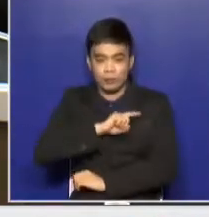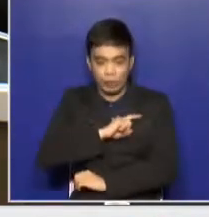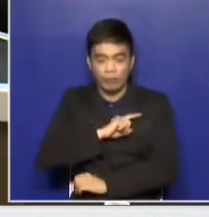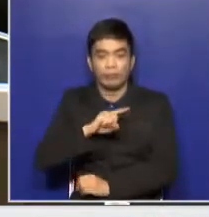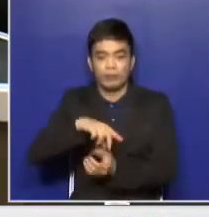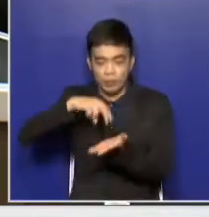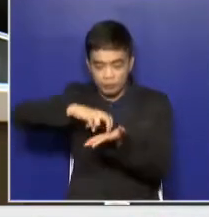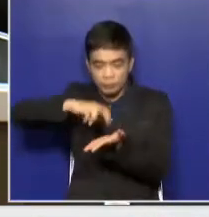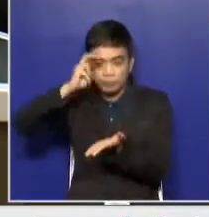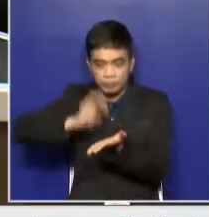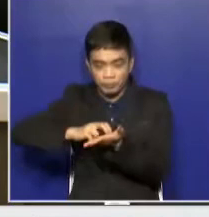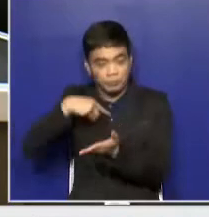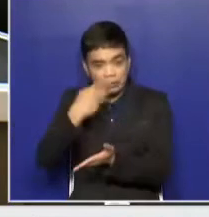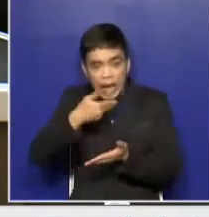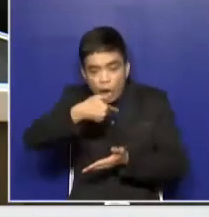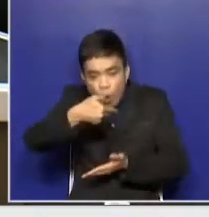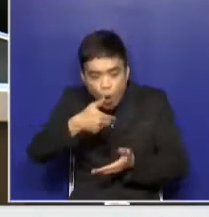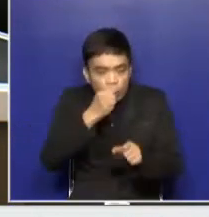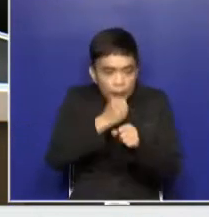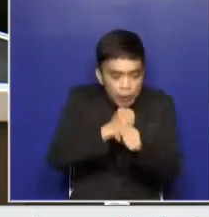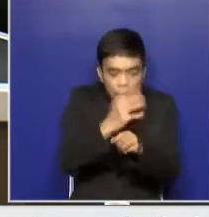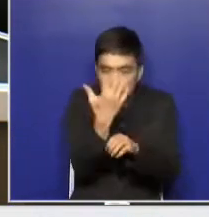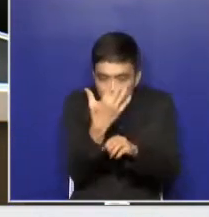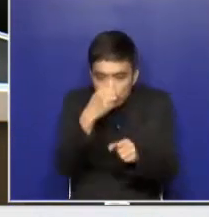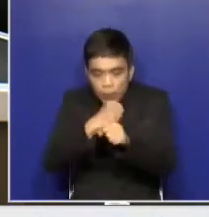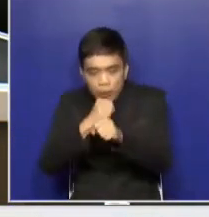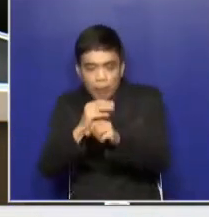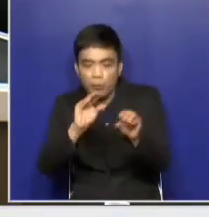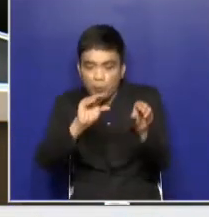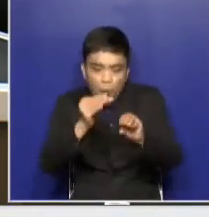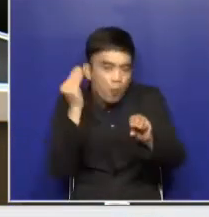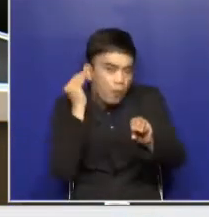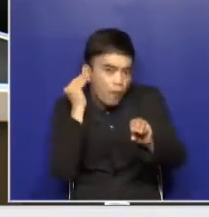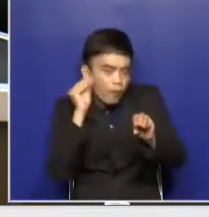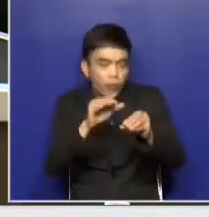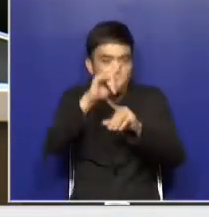าตการใจขึ้นความถี่เพราะที่ผ่านมาเท่าที่ผมทราบนะครับมีการร้องเรียน